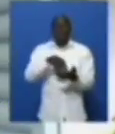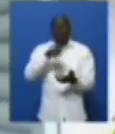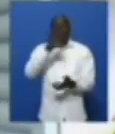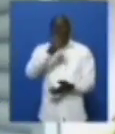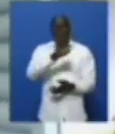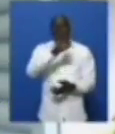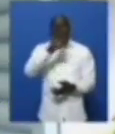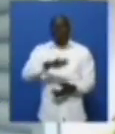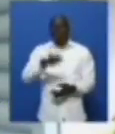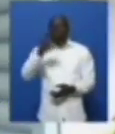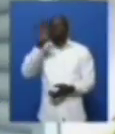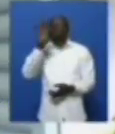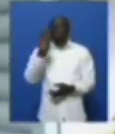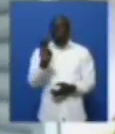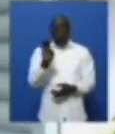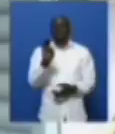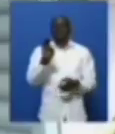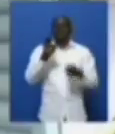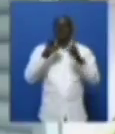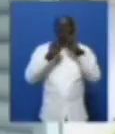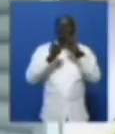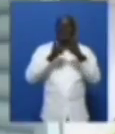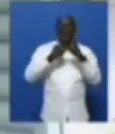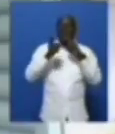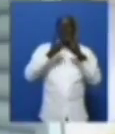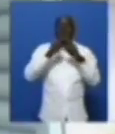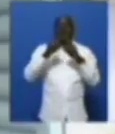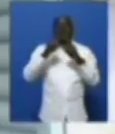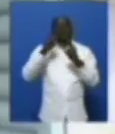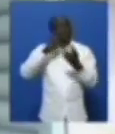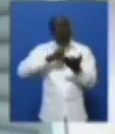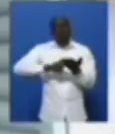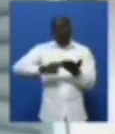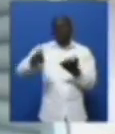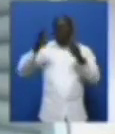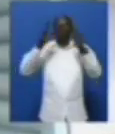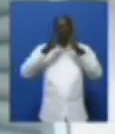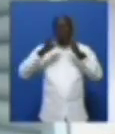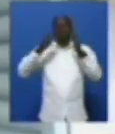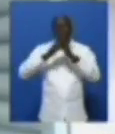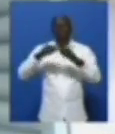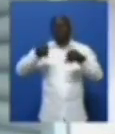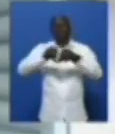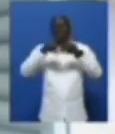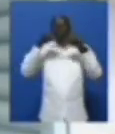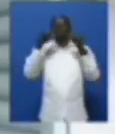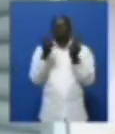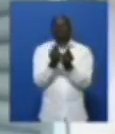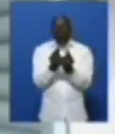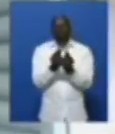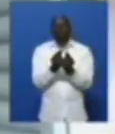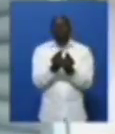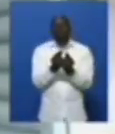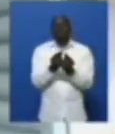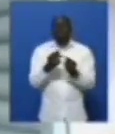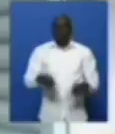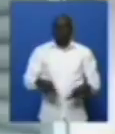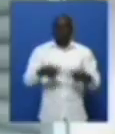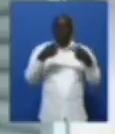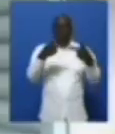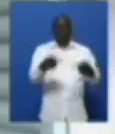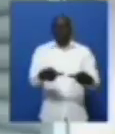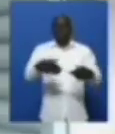1956, Ouezin parlait de la propriété des villes, des quartiers. Il proposait aux